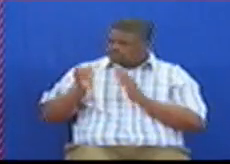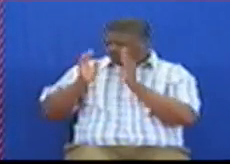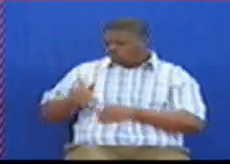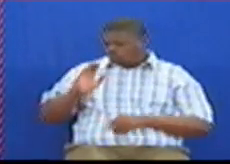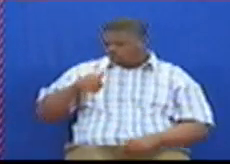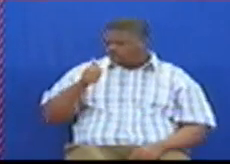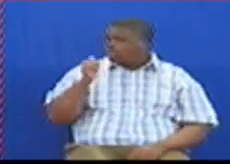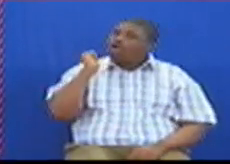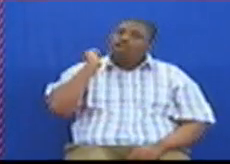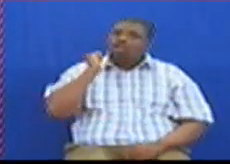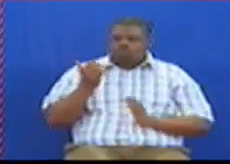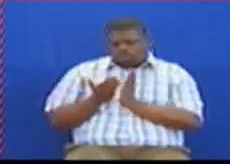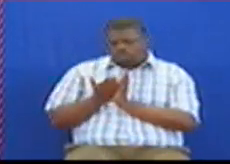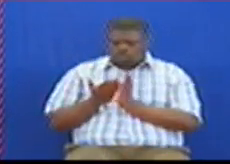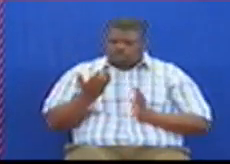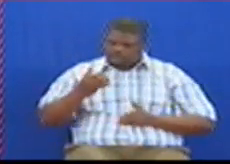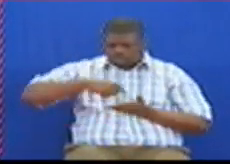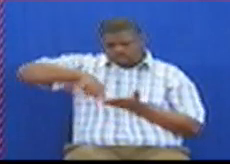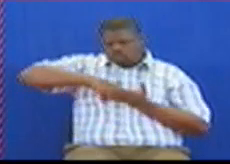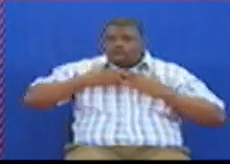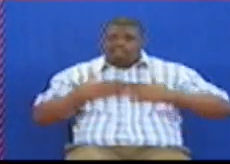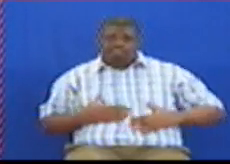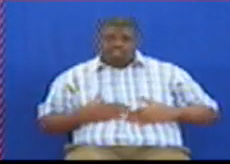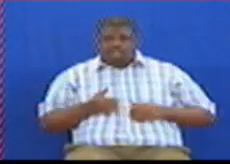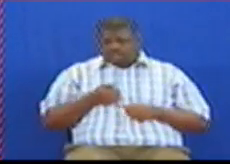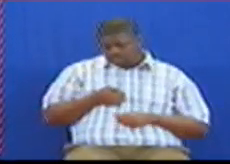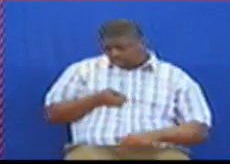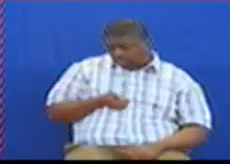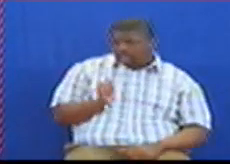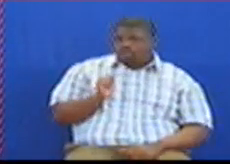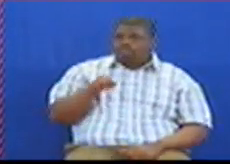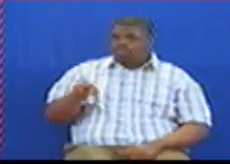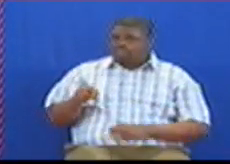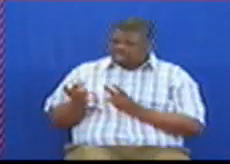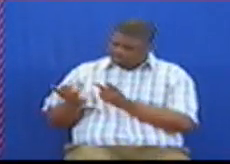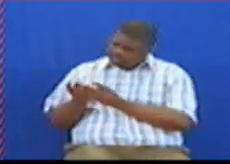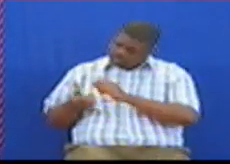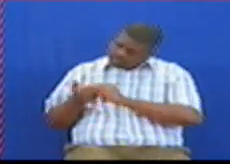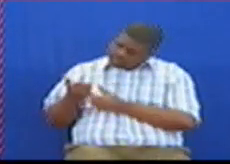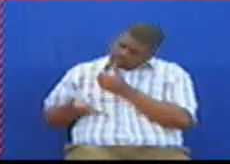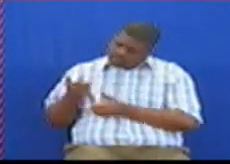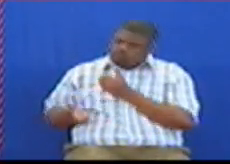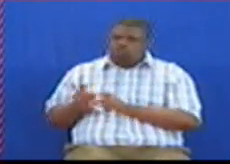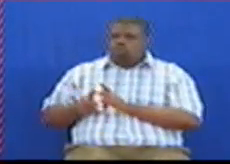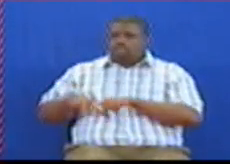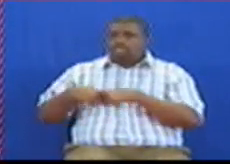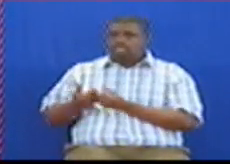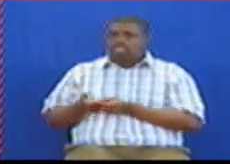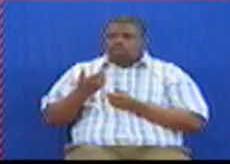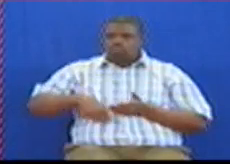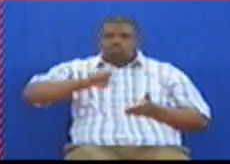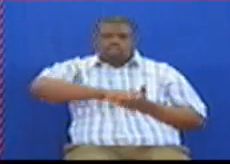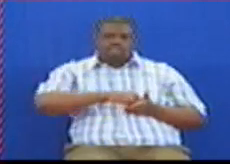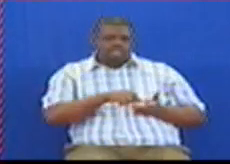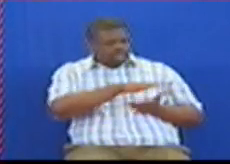jana tulimuomba kituo cha afya pale Ntundu ambacho naye pia kumekuwa na changamoto ya huduma. Lakini zaidi niongeze kwenye